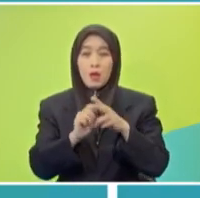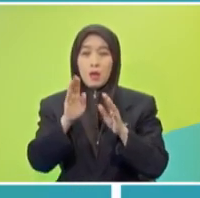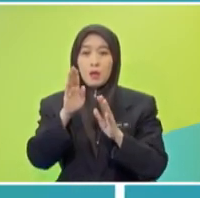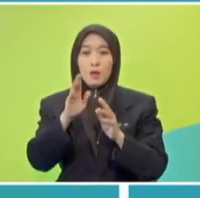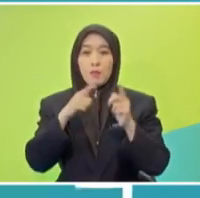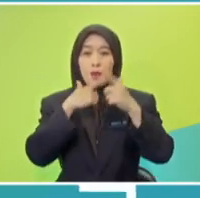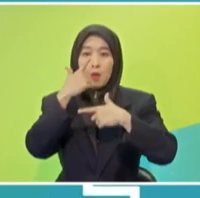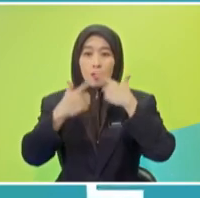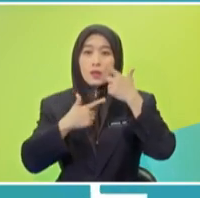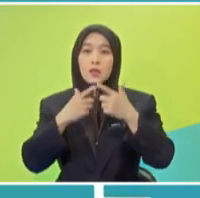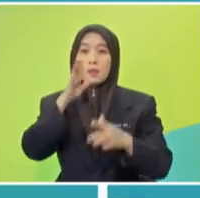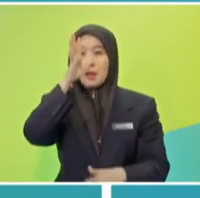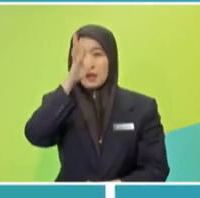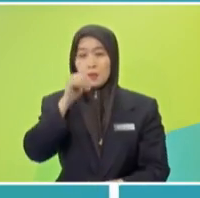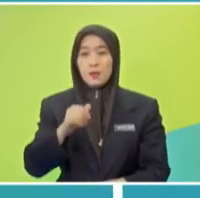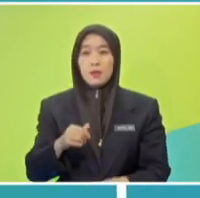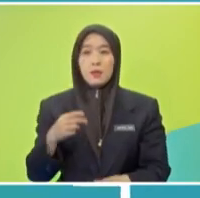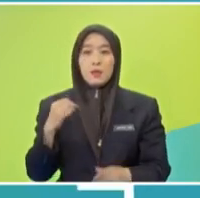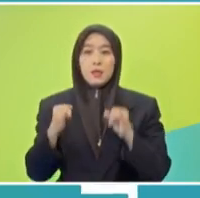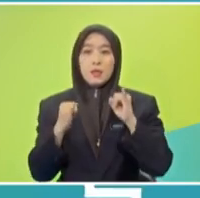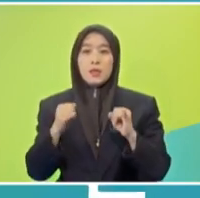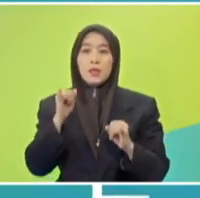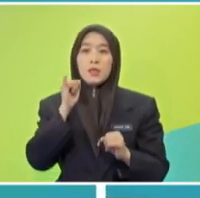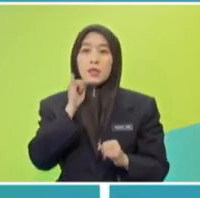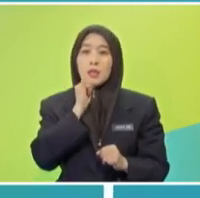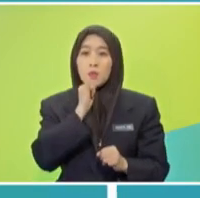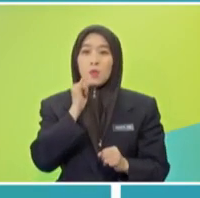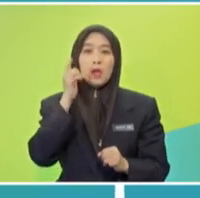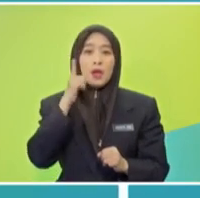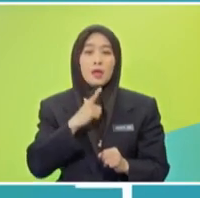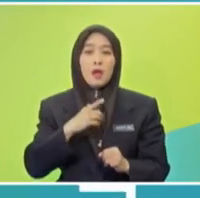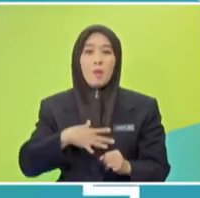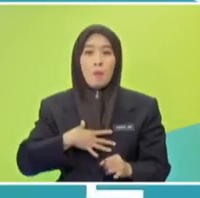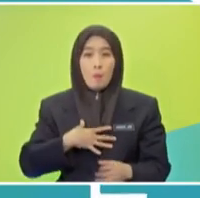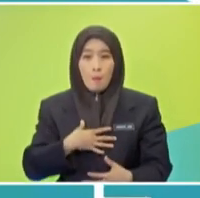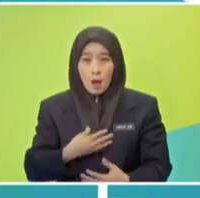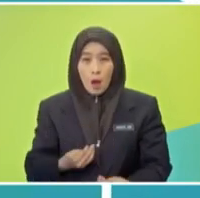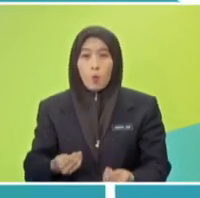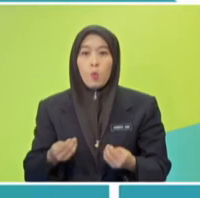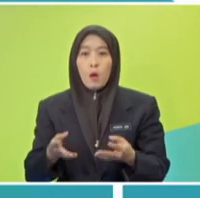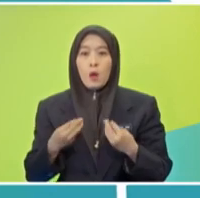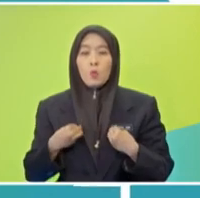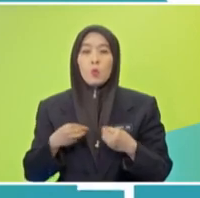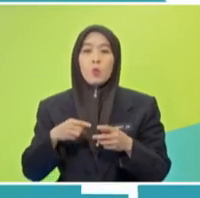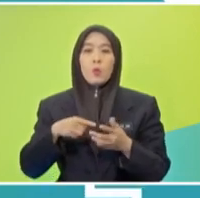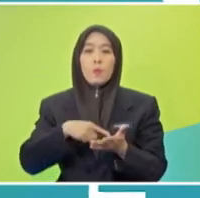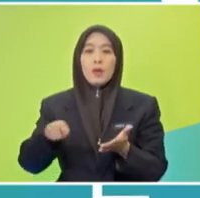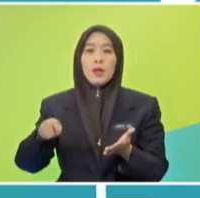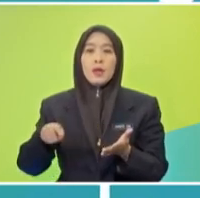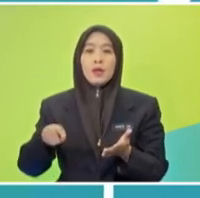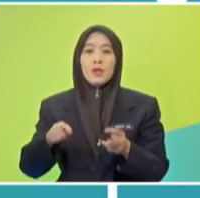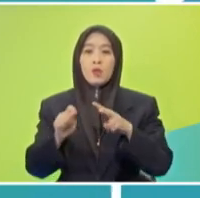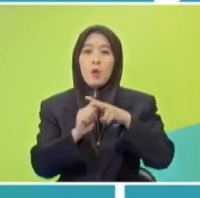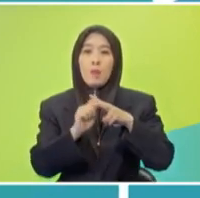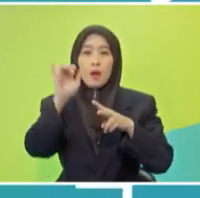Kiki jika Ibu Laila ingin membeli terompah yang cantik beliau akan berkunjung ke